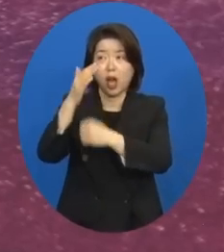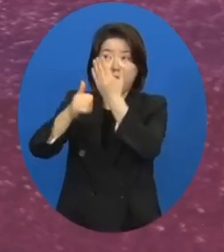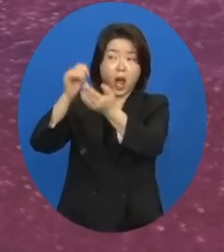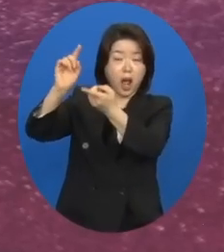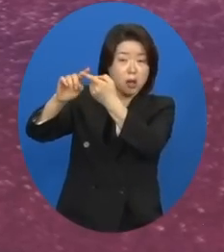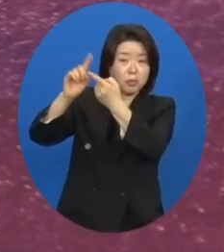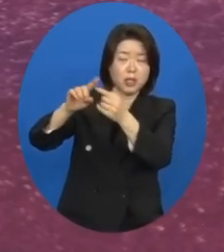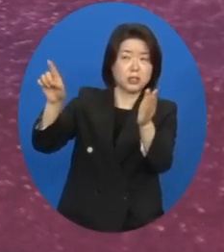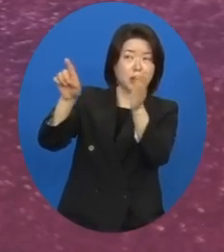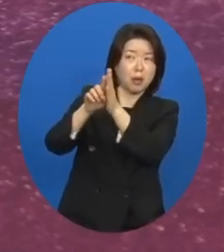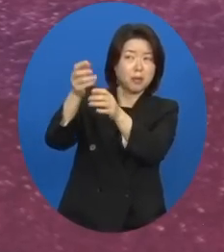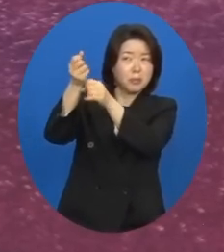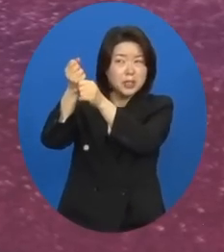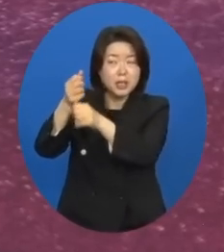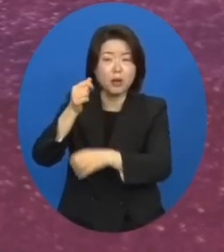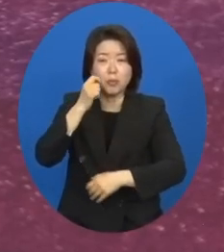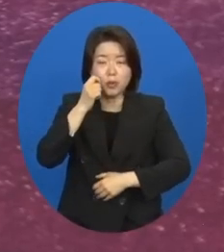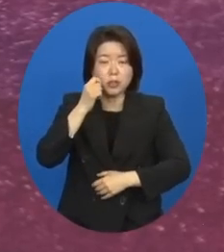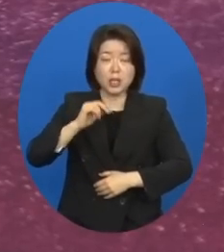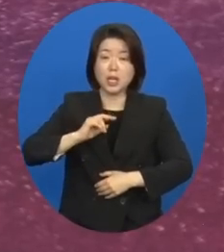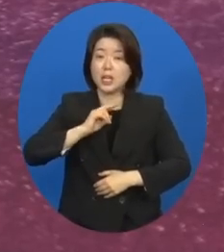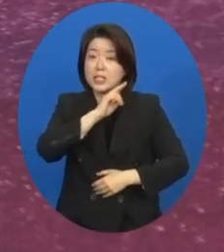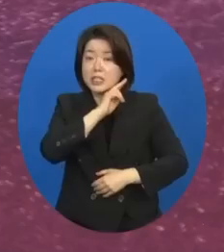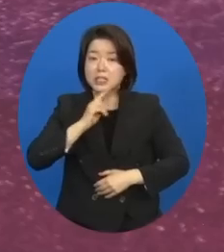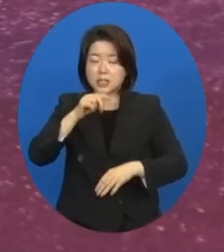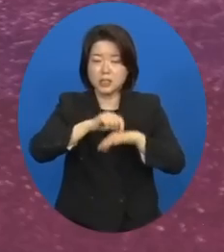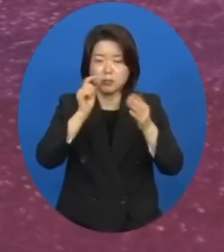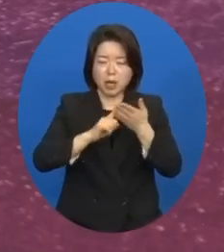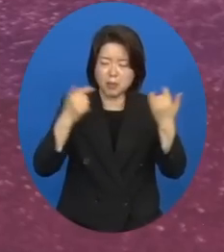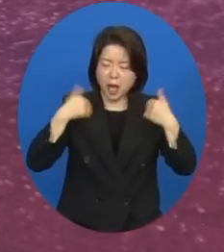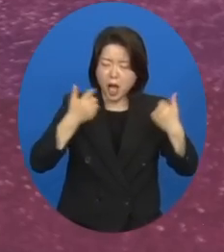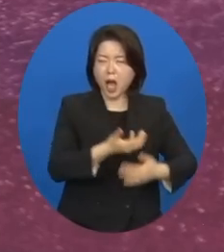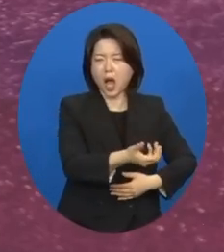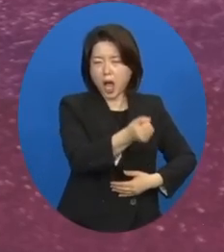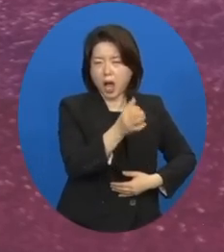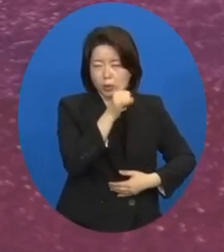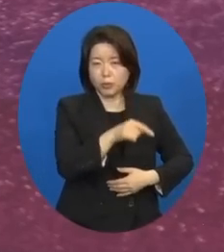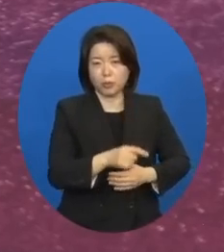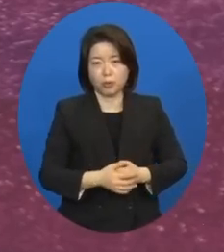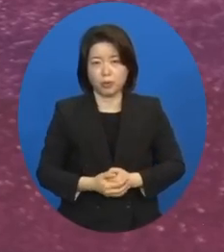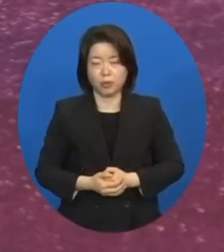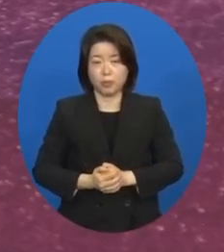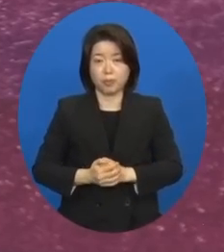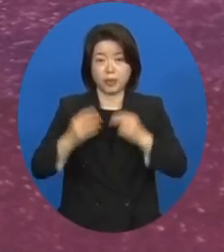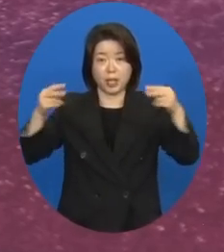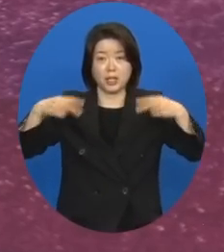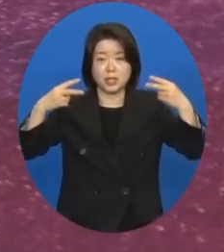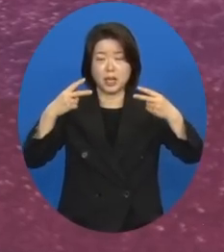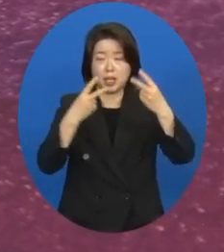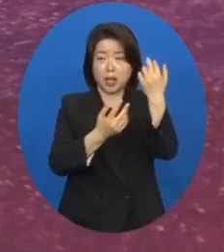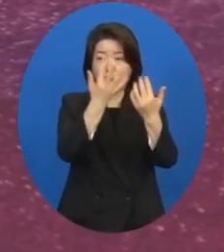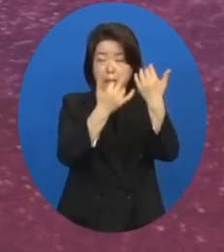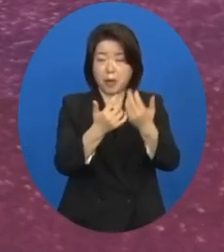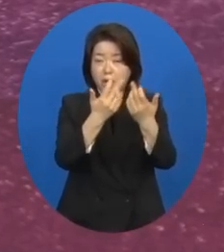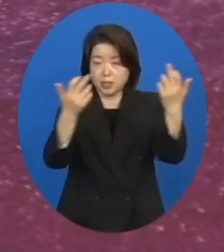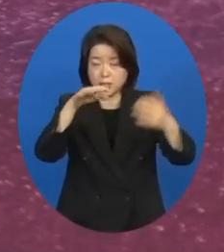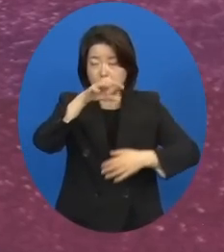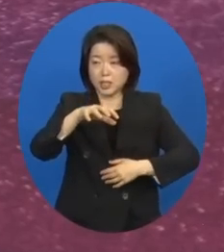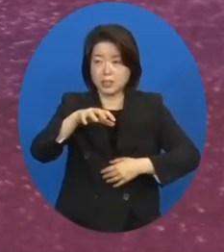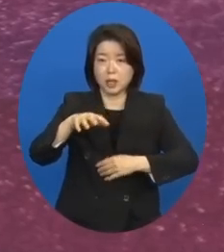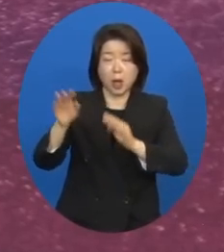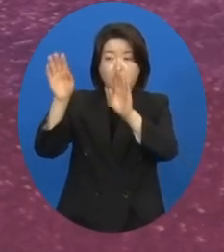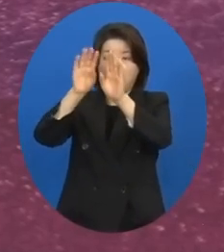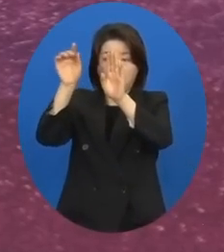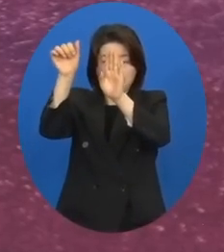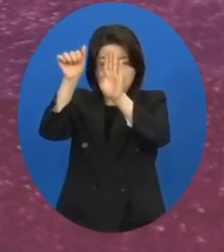대해서 신뢰하지 못한 의심의 마음이 떠나지 않았습니다. 엘리야가 갈매산에서 바알 선지자들과 싸울 때